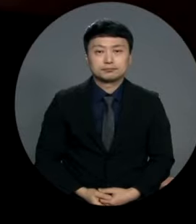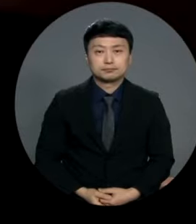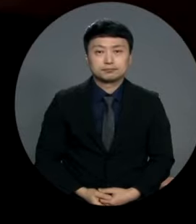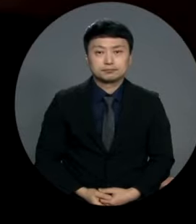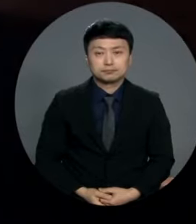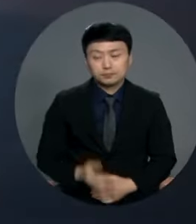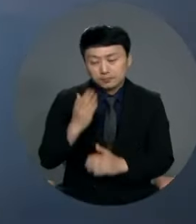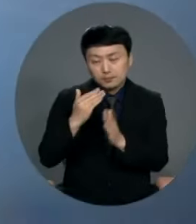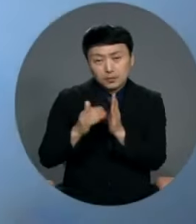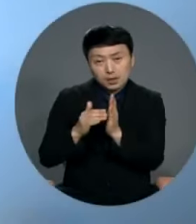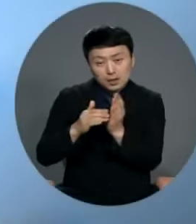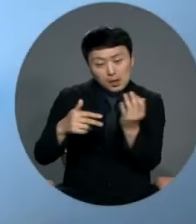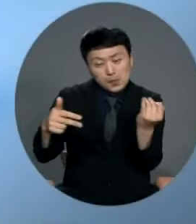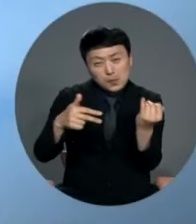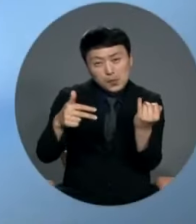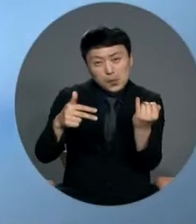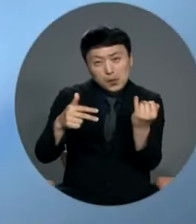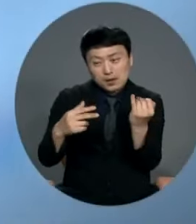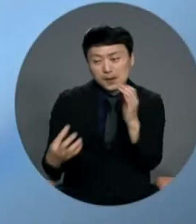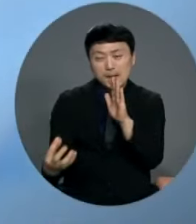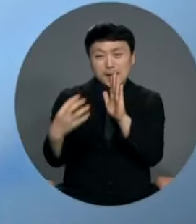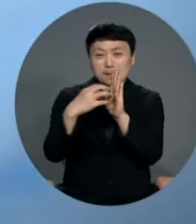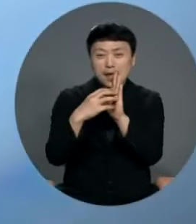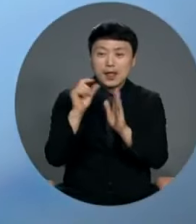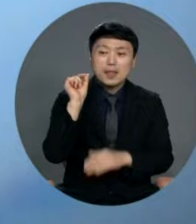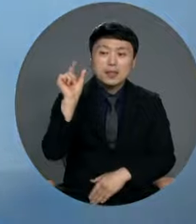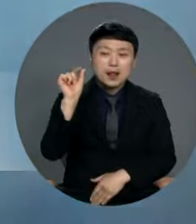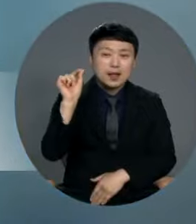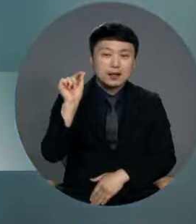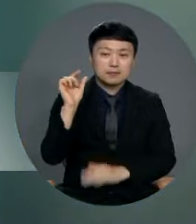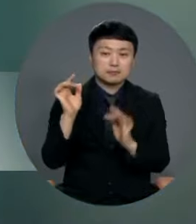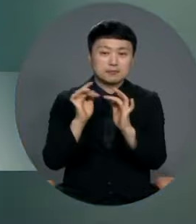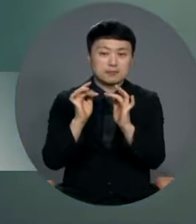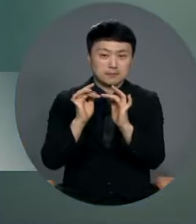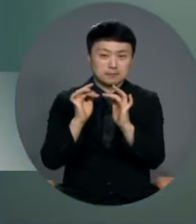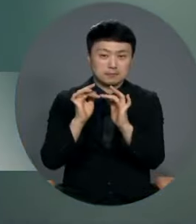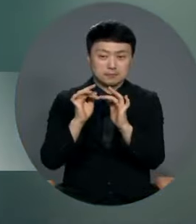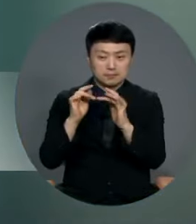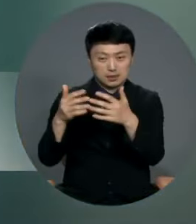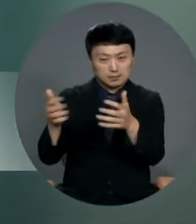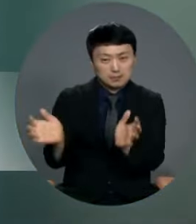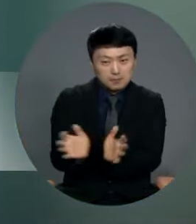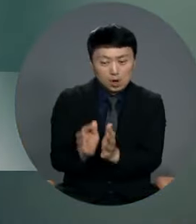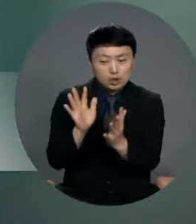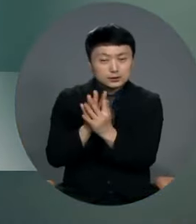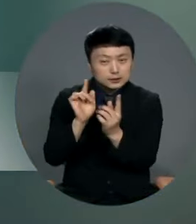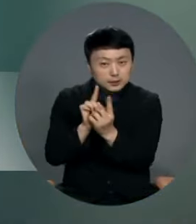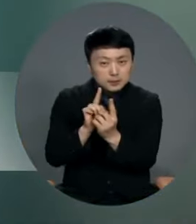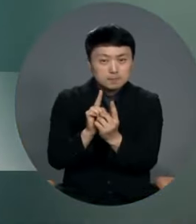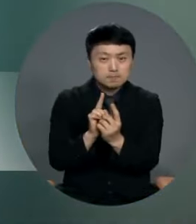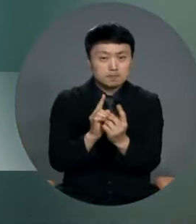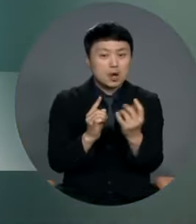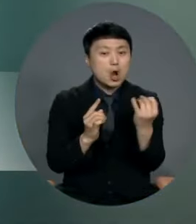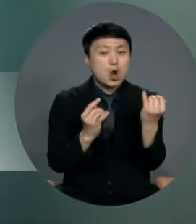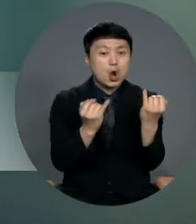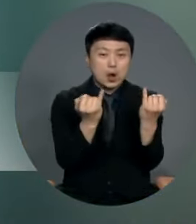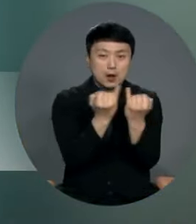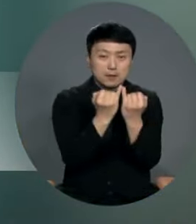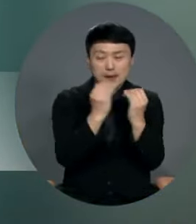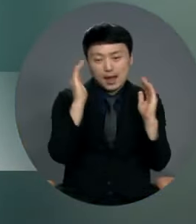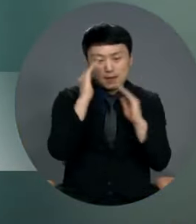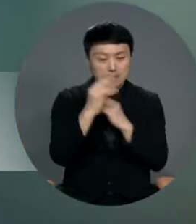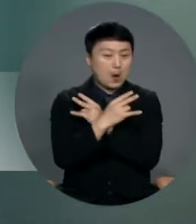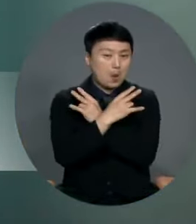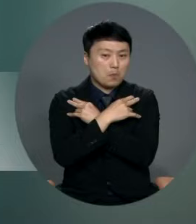몰래 찍은 촬영물을 공유하는 텔레그램 방입니다. 직접 찍은 거라며 교복 입은 여학생들의 사진과 영상이